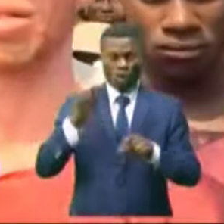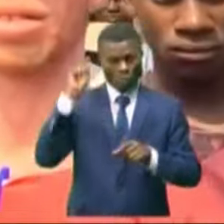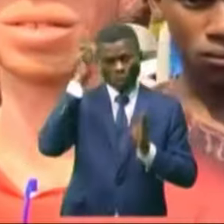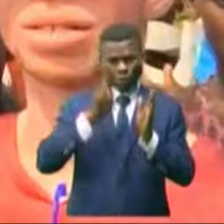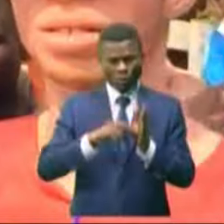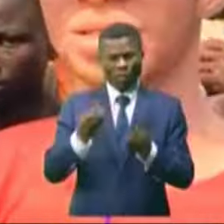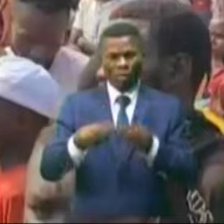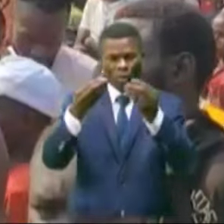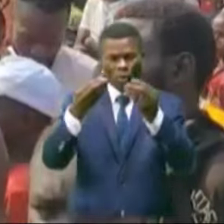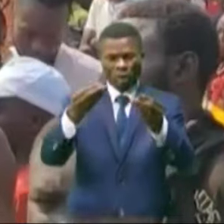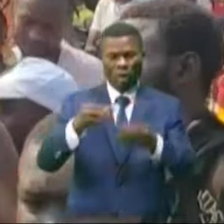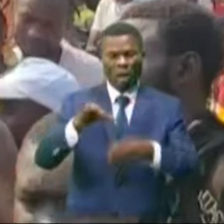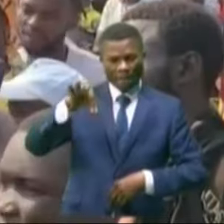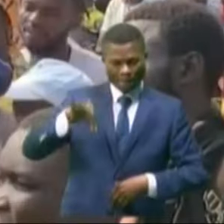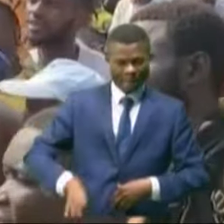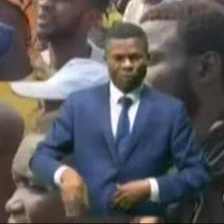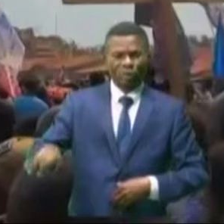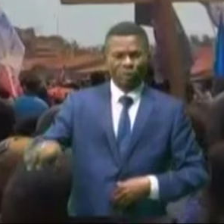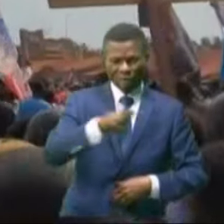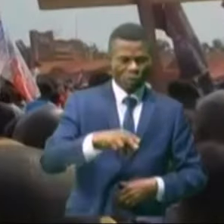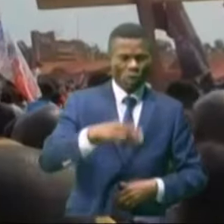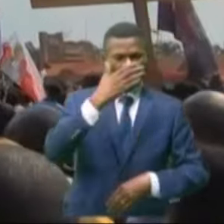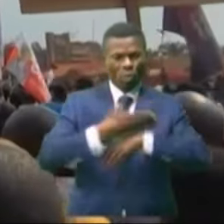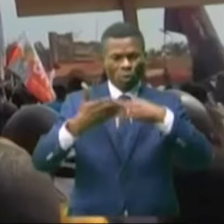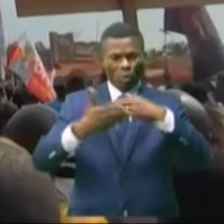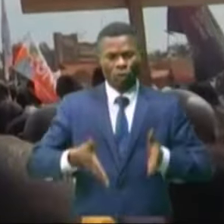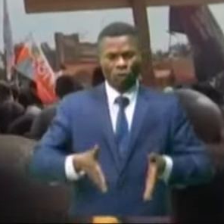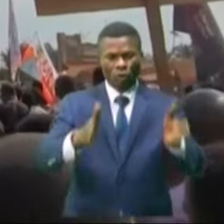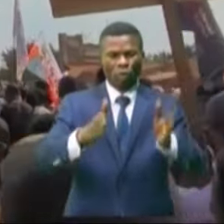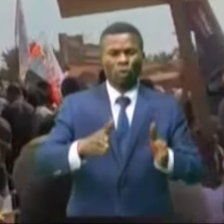aura pas de route ni d'électricité.